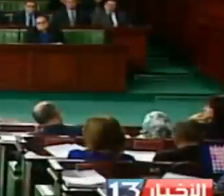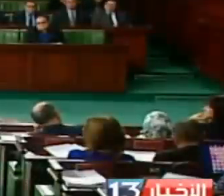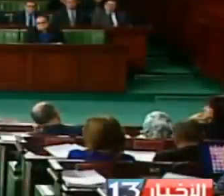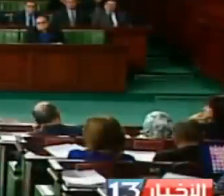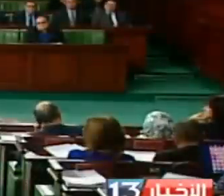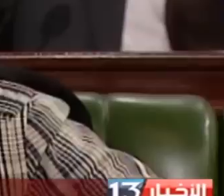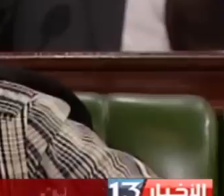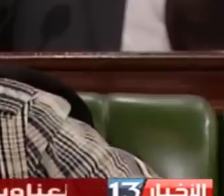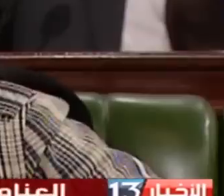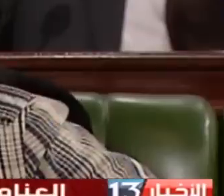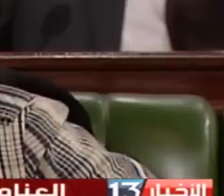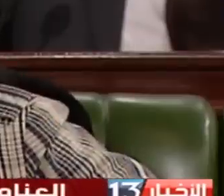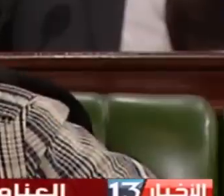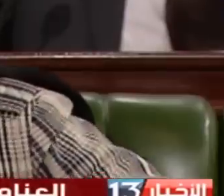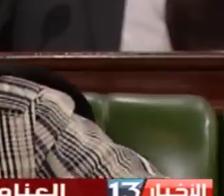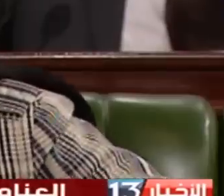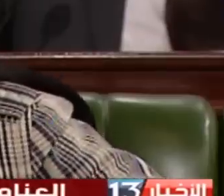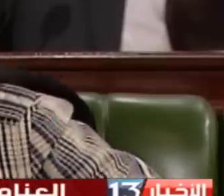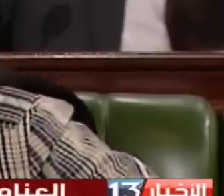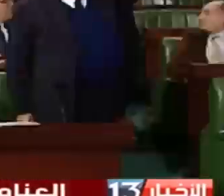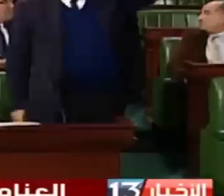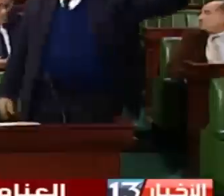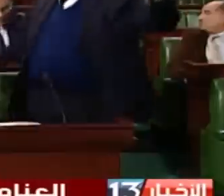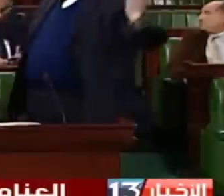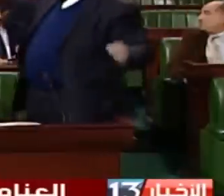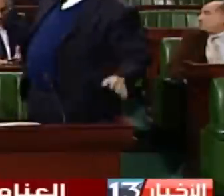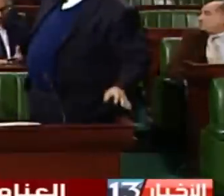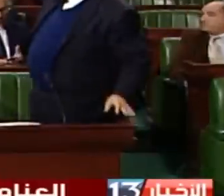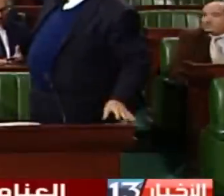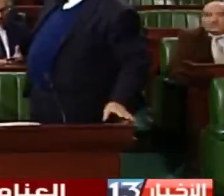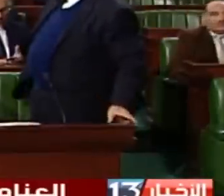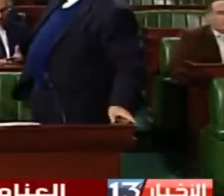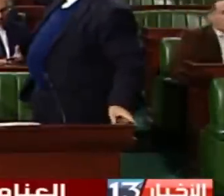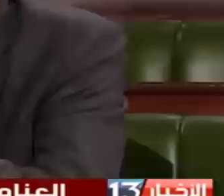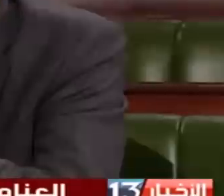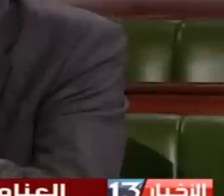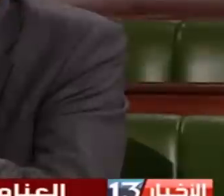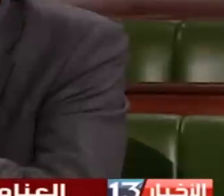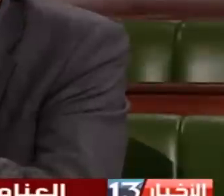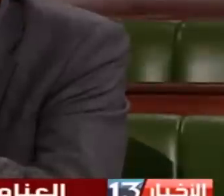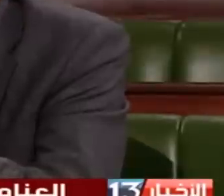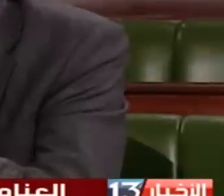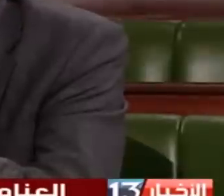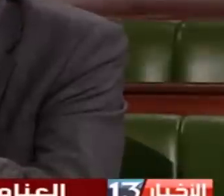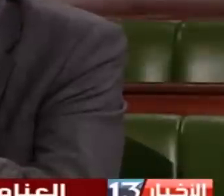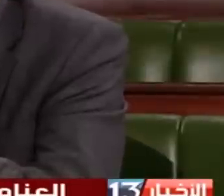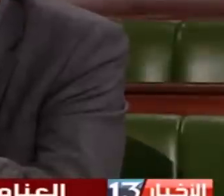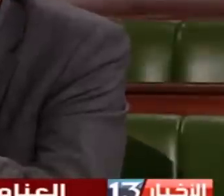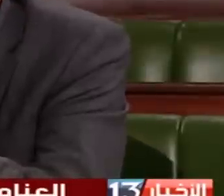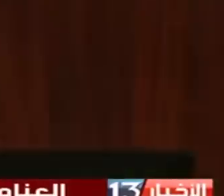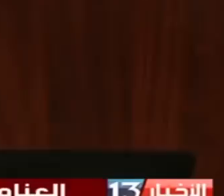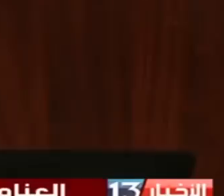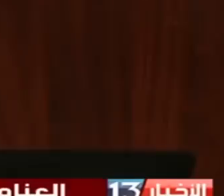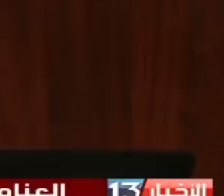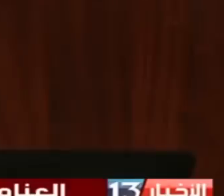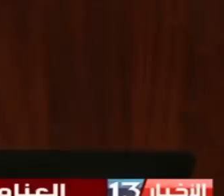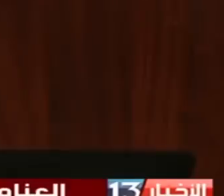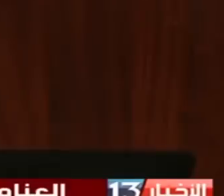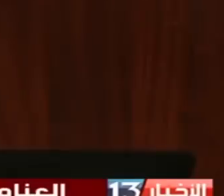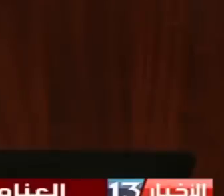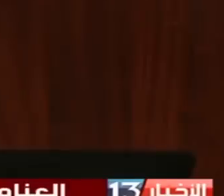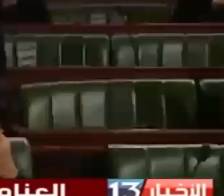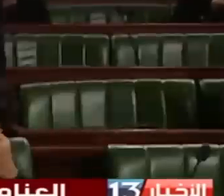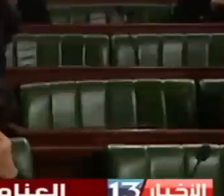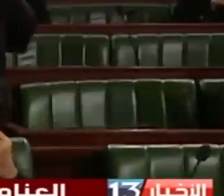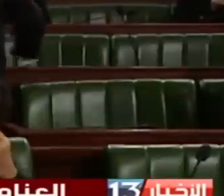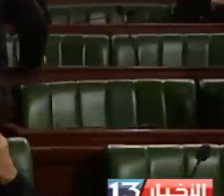الاضراب العام المقرر تنفيذه غدا يلقي بظلاله على الجلسه العامه لمجلس نواب الشعب ودعوات لاستدعاء الطرفين